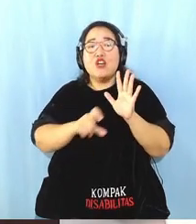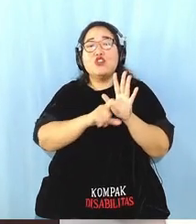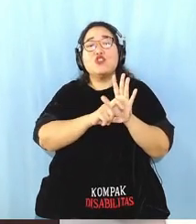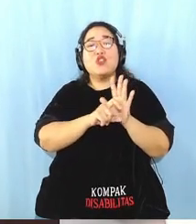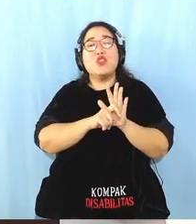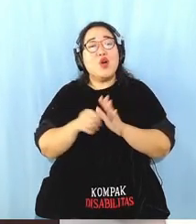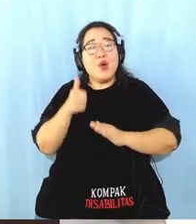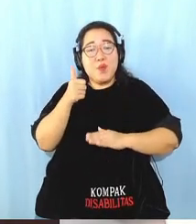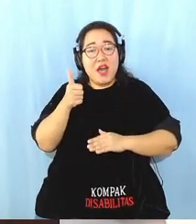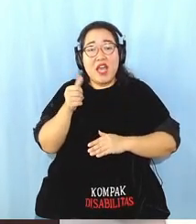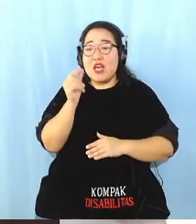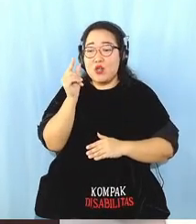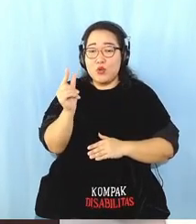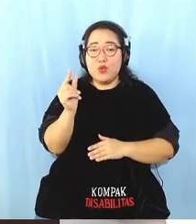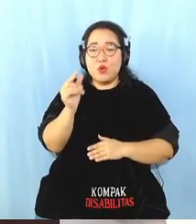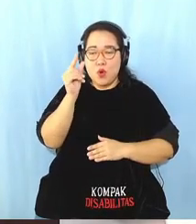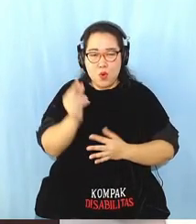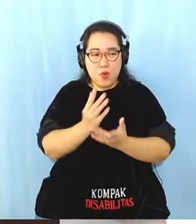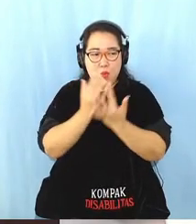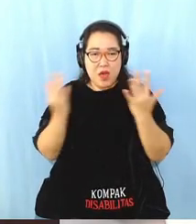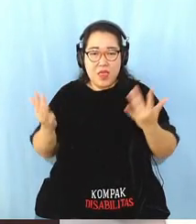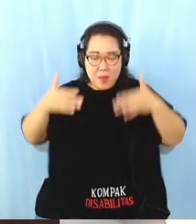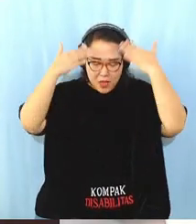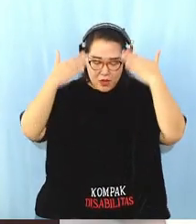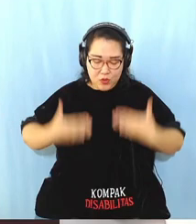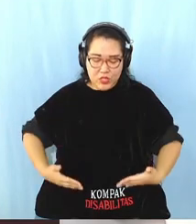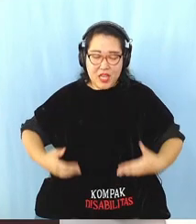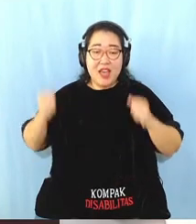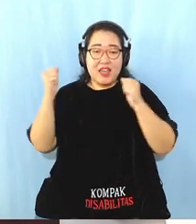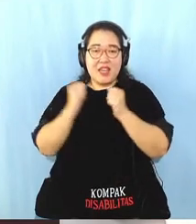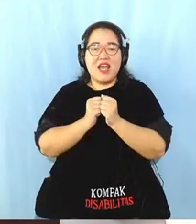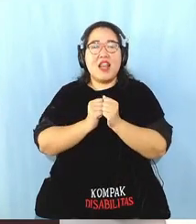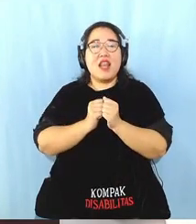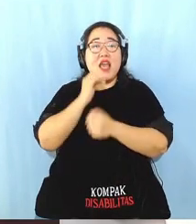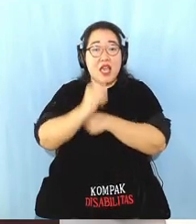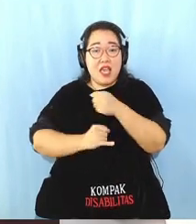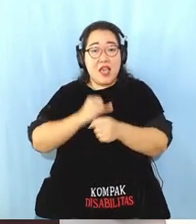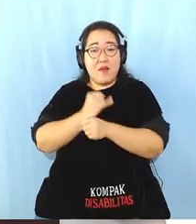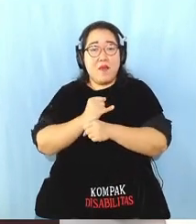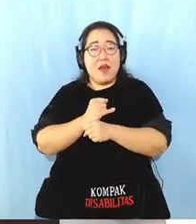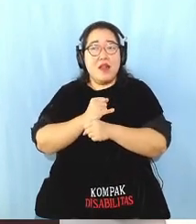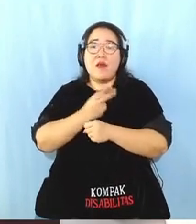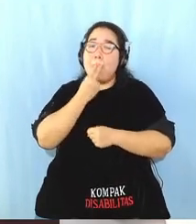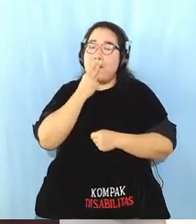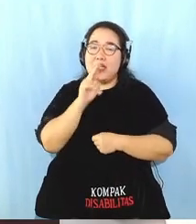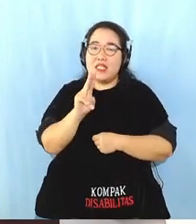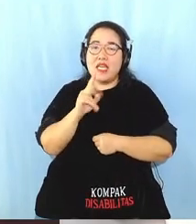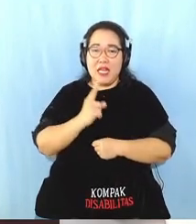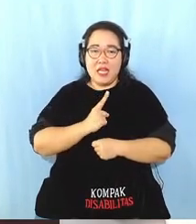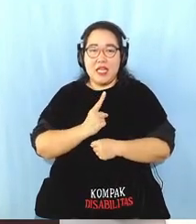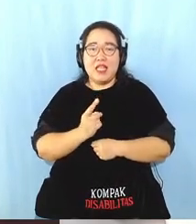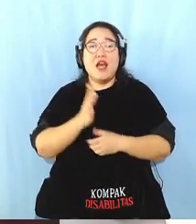bagi umat manusia ini melalui iman kepercayaan kita yang kita wujudkan